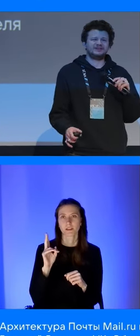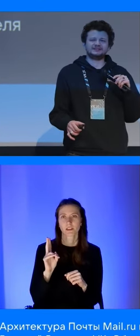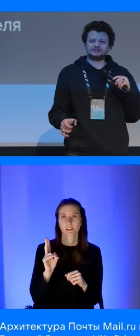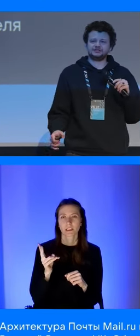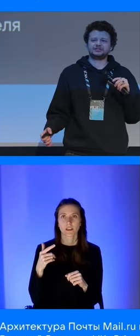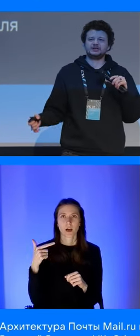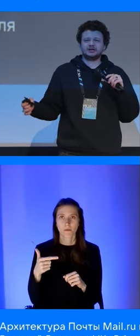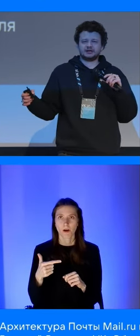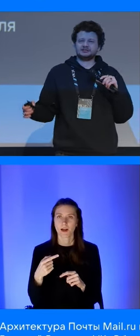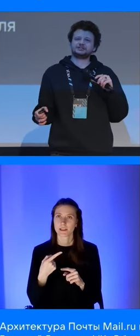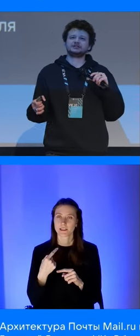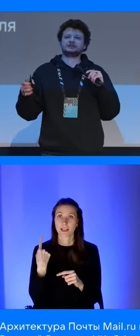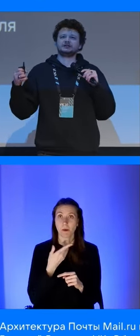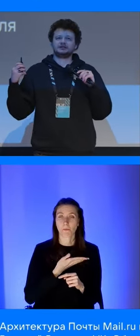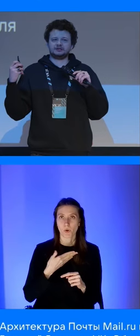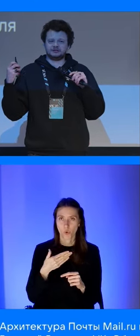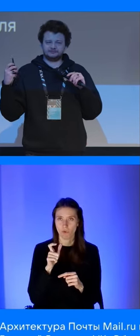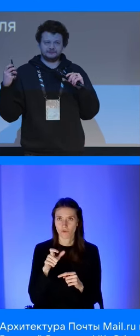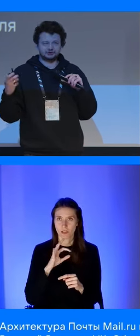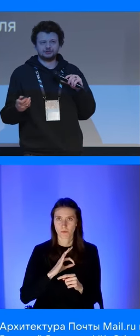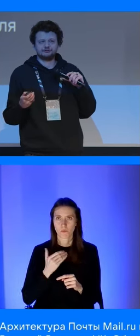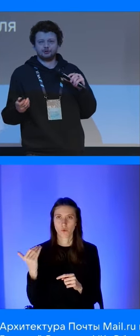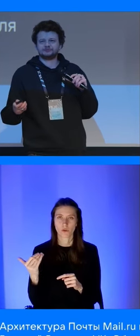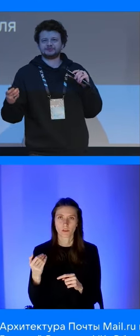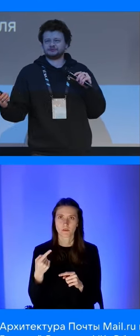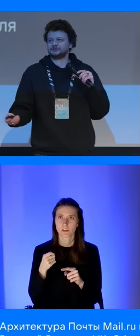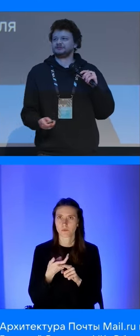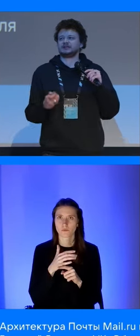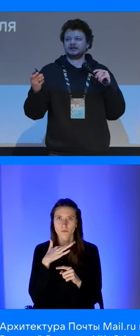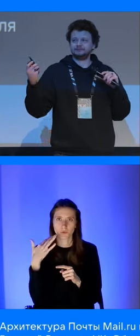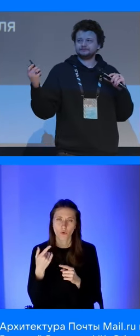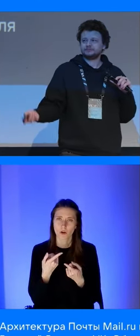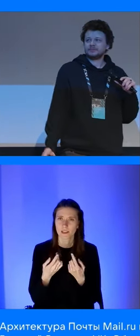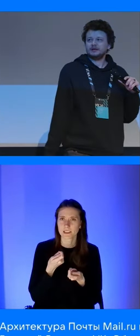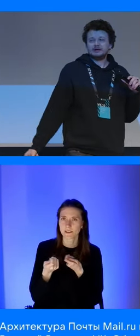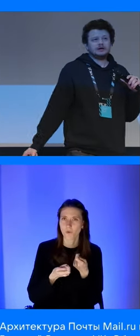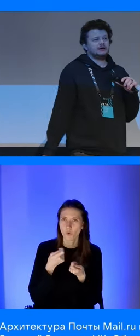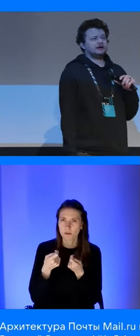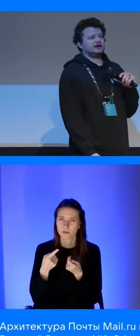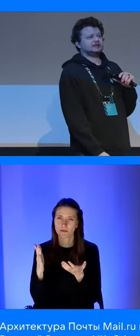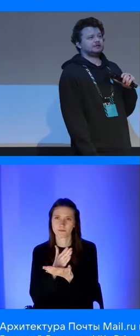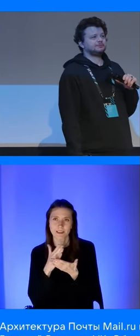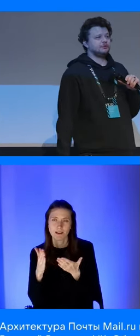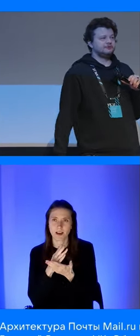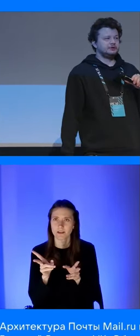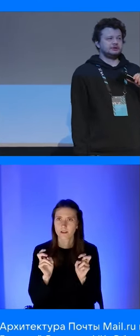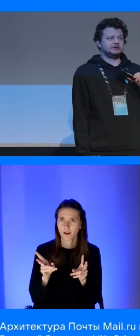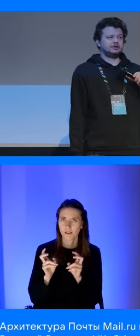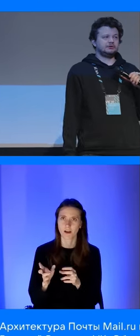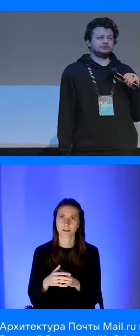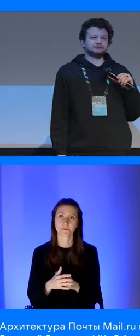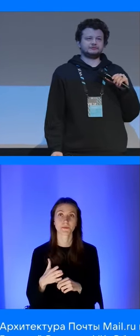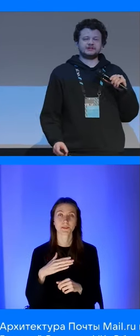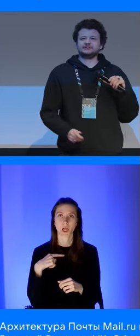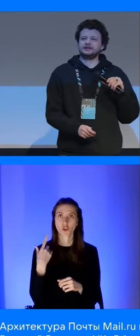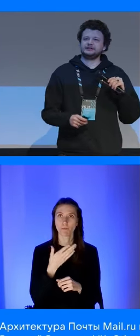Там более 1000 различных флажочков, опций, свойств и так далее. Наш